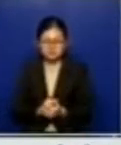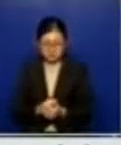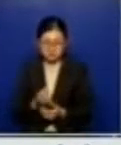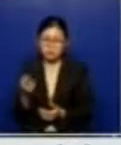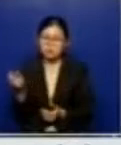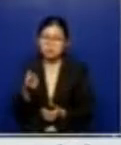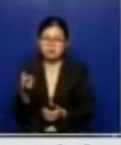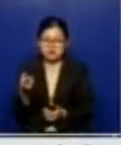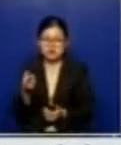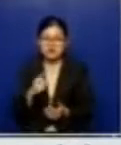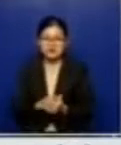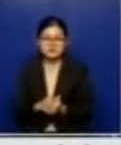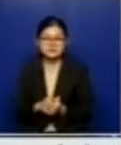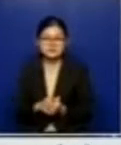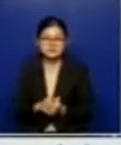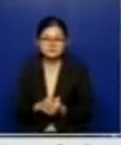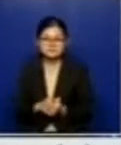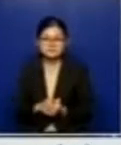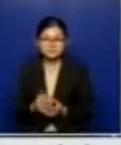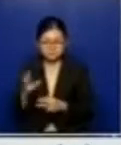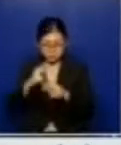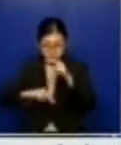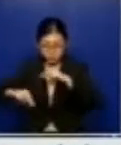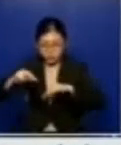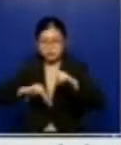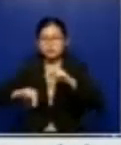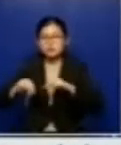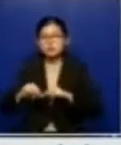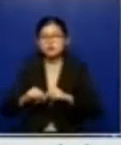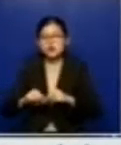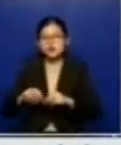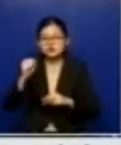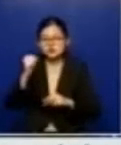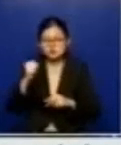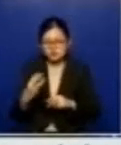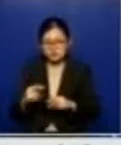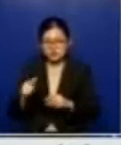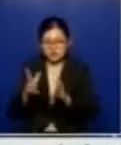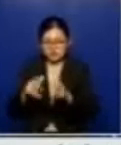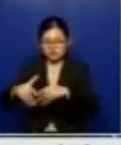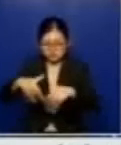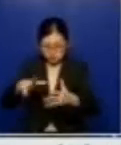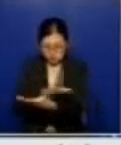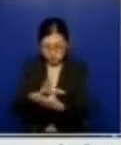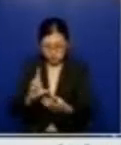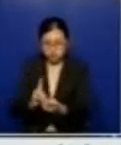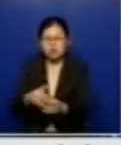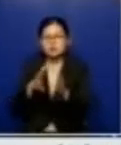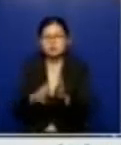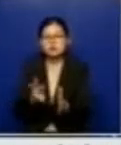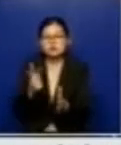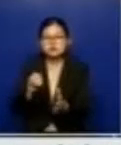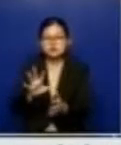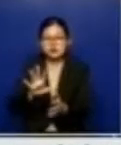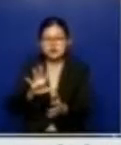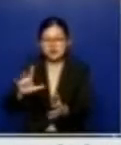ากนะครับเกี่ยวกับการดูแลสวัสดิการสังคมของพี่น้องประชาชนคนไทย65ล้านคน